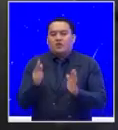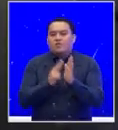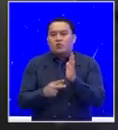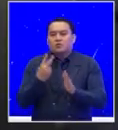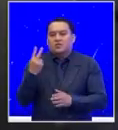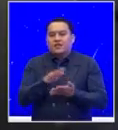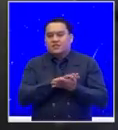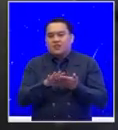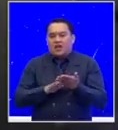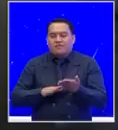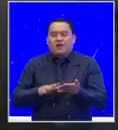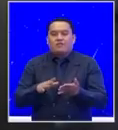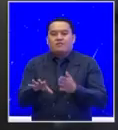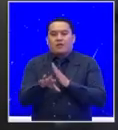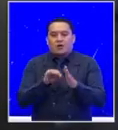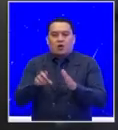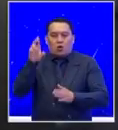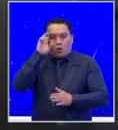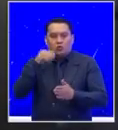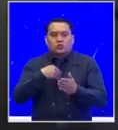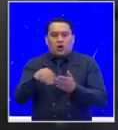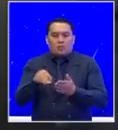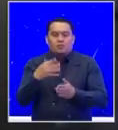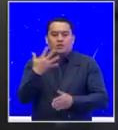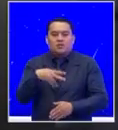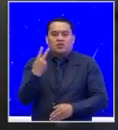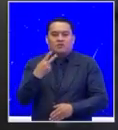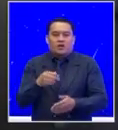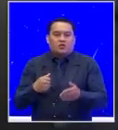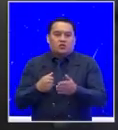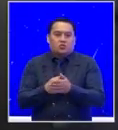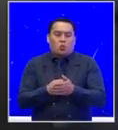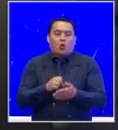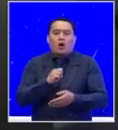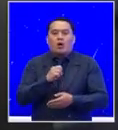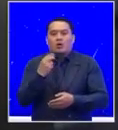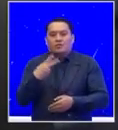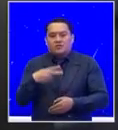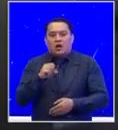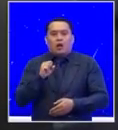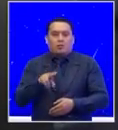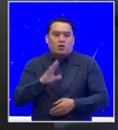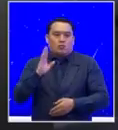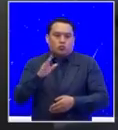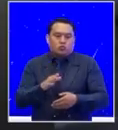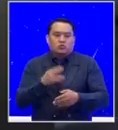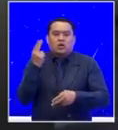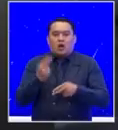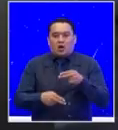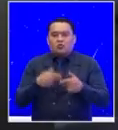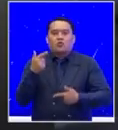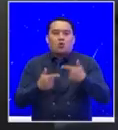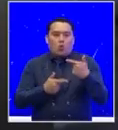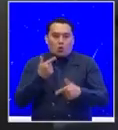82 заявки уже определились с госзакупками. 52 будут поданы до 20 апреля. И 829 должны закончить